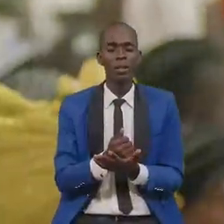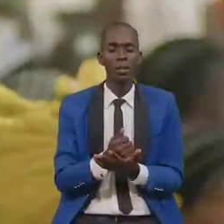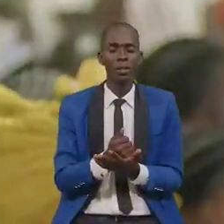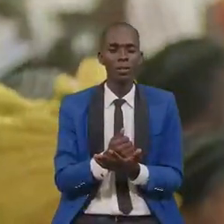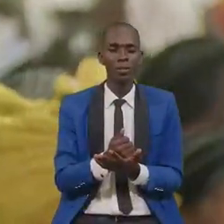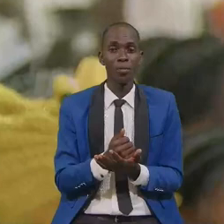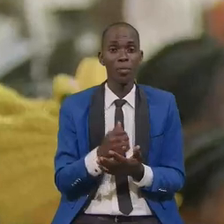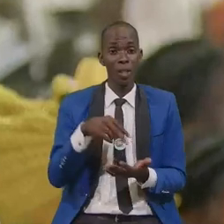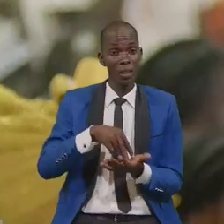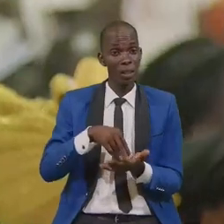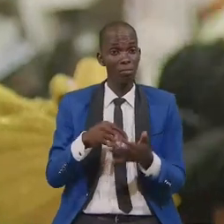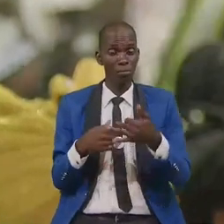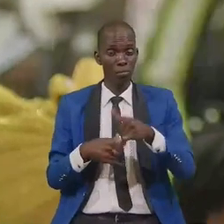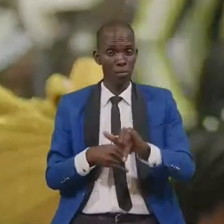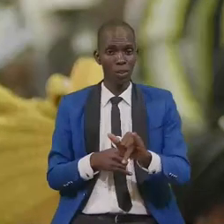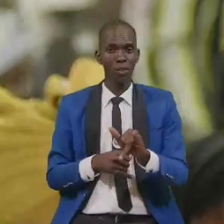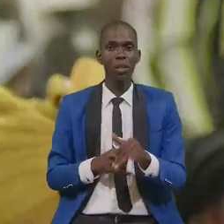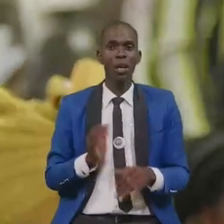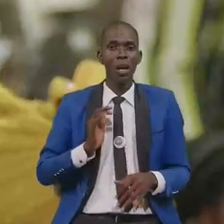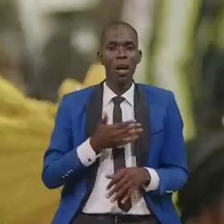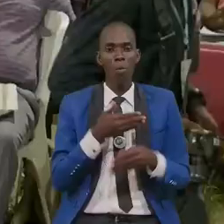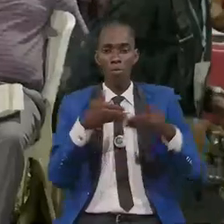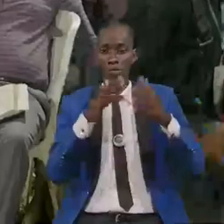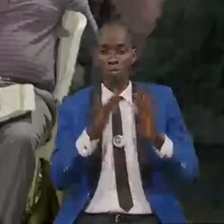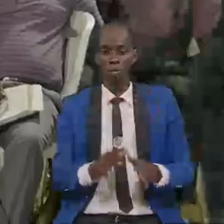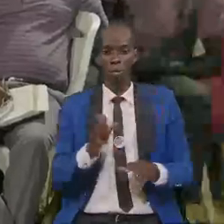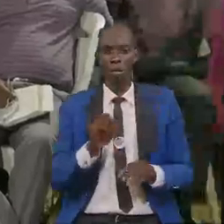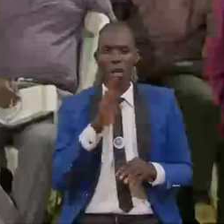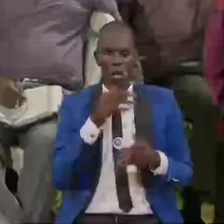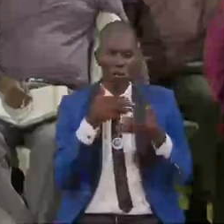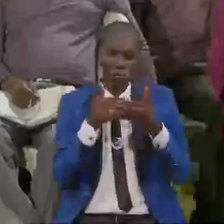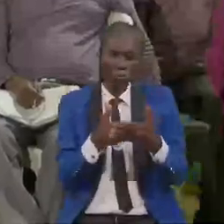toujours debout nos conseillers sont autour de vous